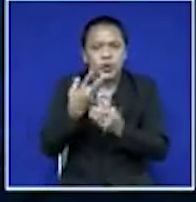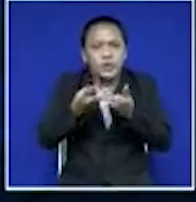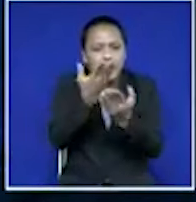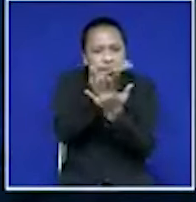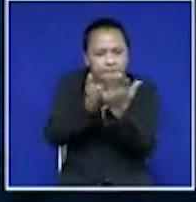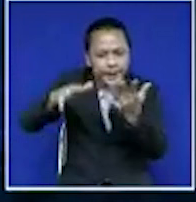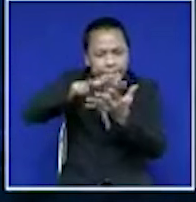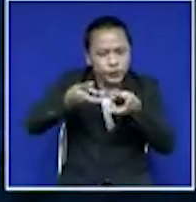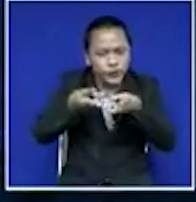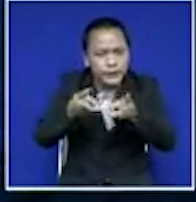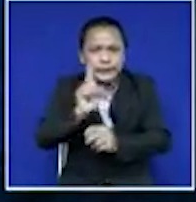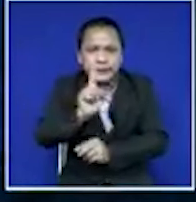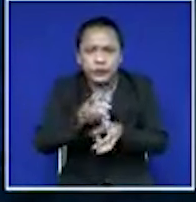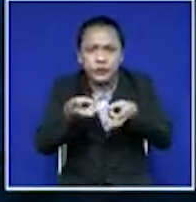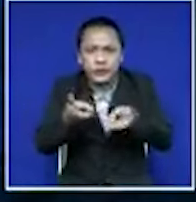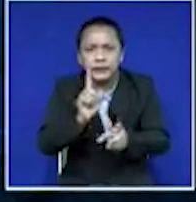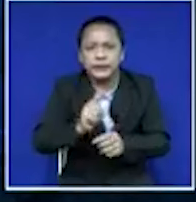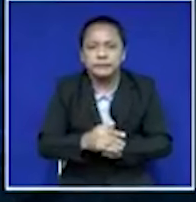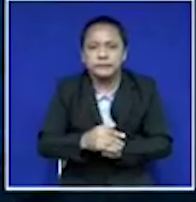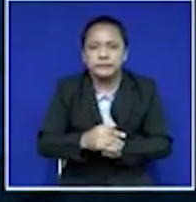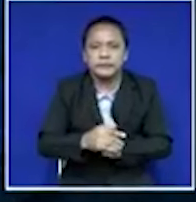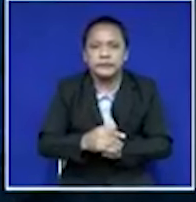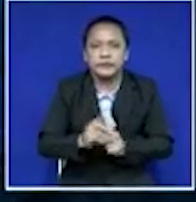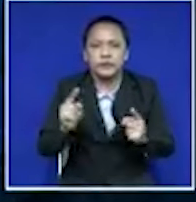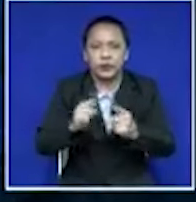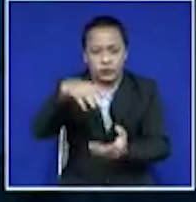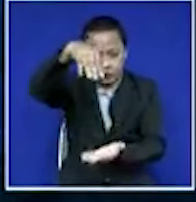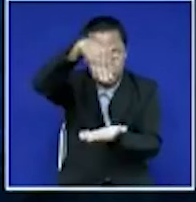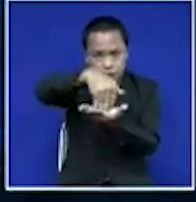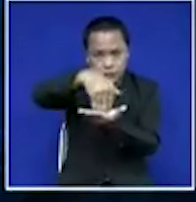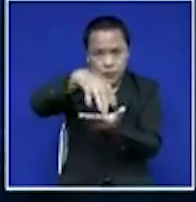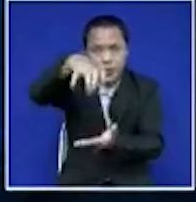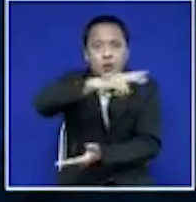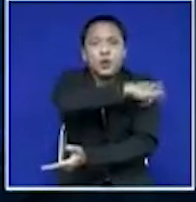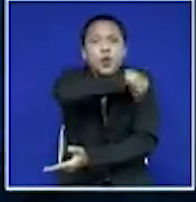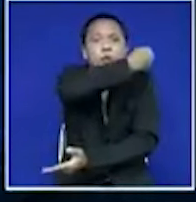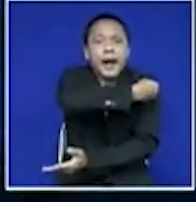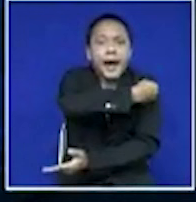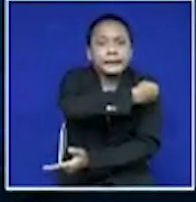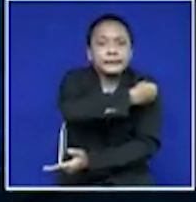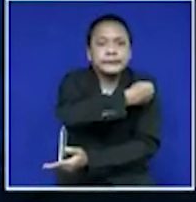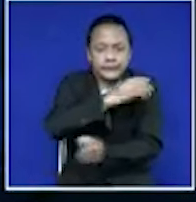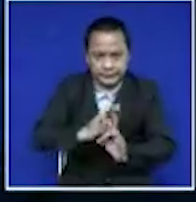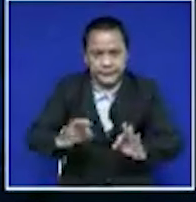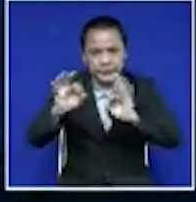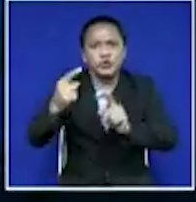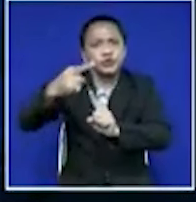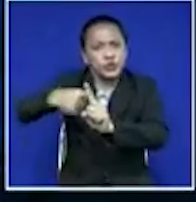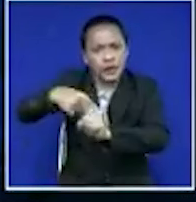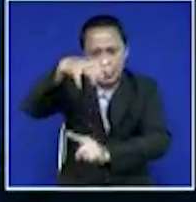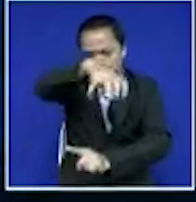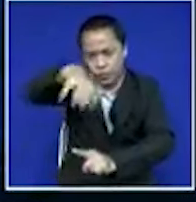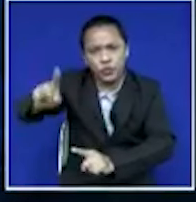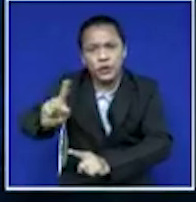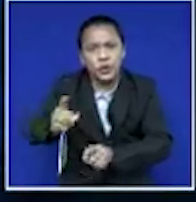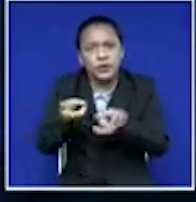ผนที่เราเคยวางกันไว้ว่าในเรื่องของพื้นที่โรงพยาบาลสนามหรืออะไรทั้งหลายเนี่ยนะครับณวันนี้ก็จะได้มี